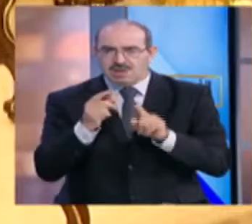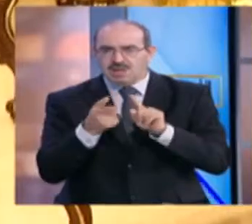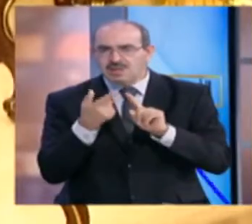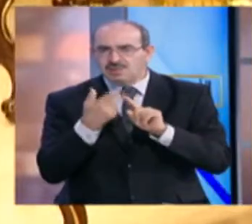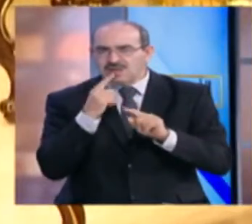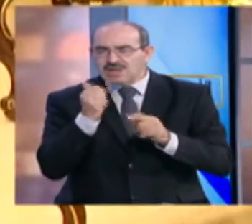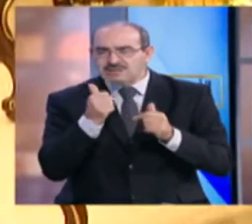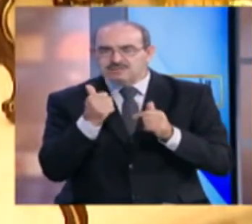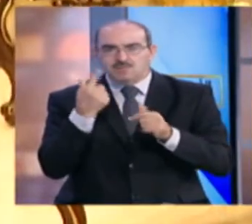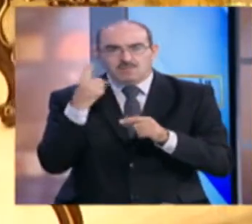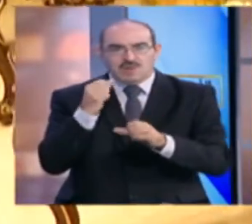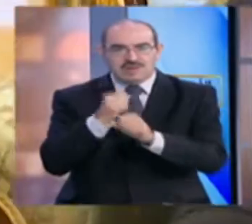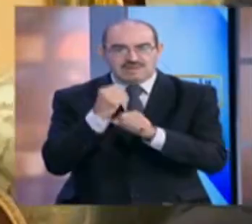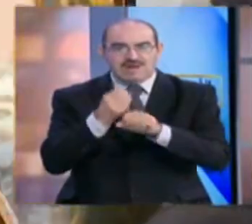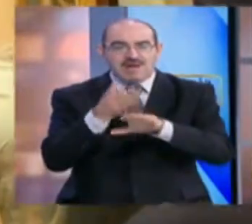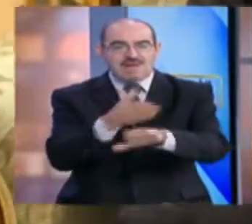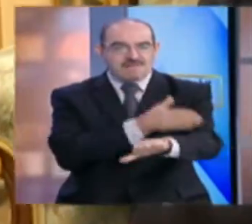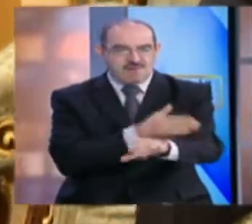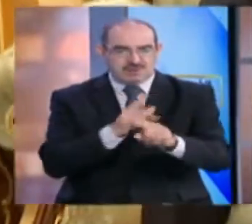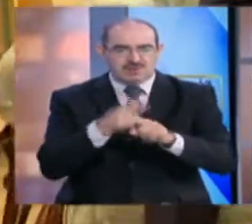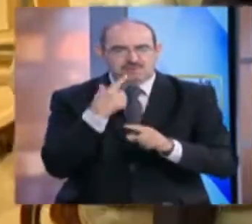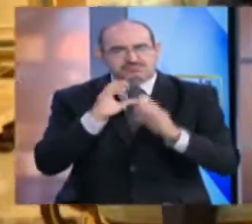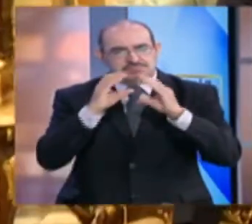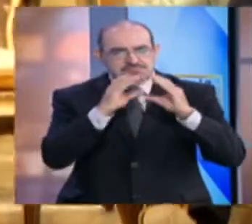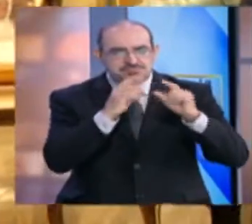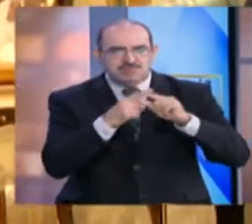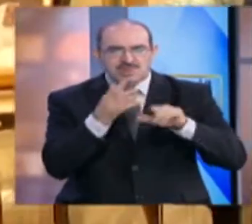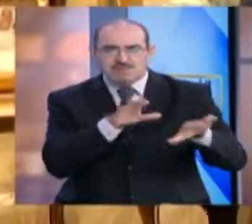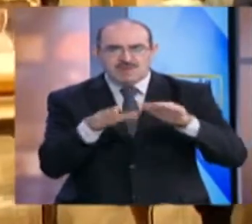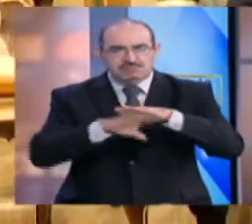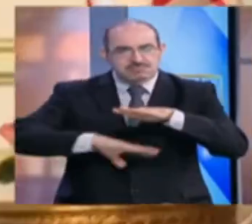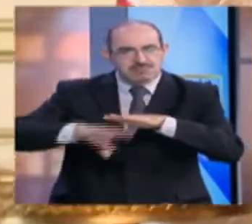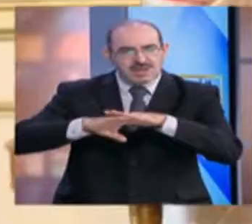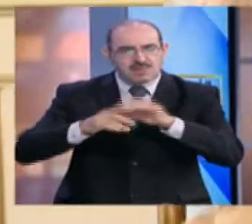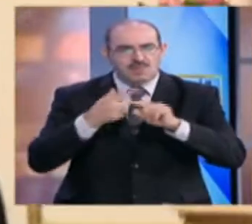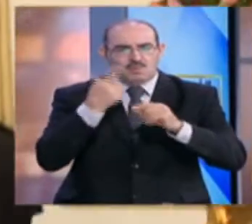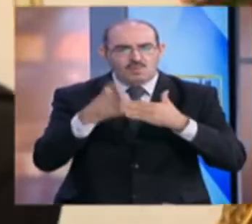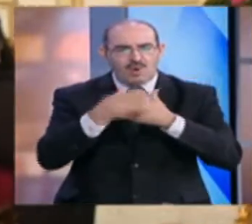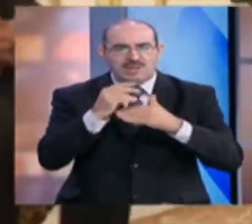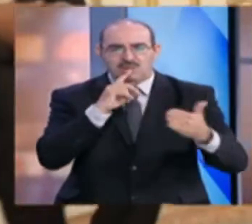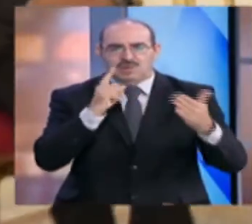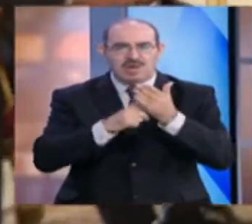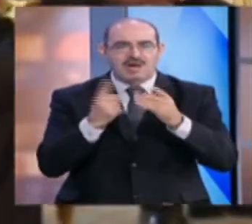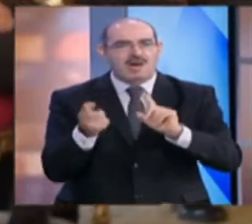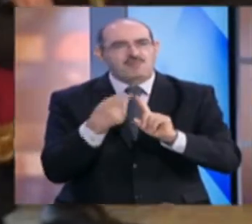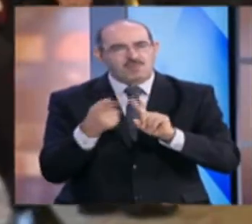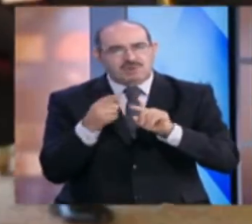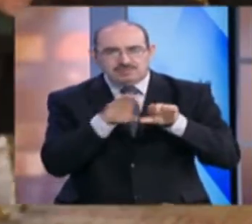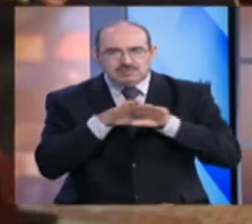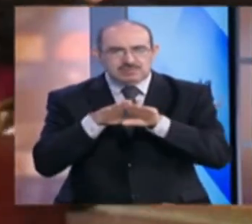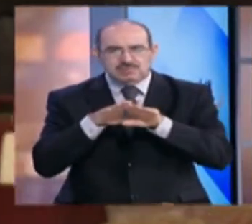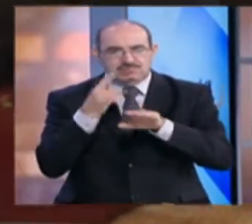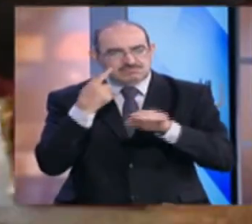من خلال عمل استباقي سيكون بمثابة أرضية صلبة للخروج بقرارات ومواقف